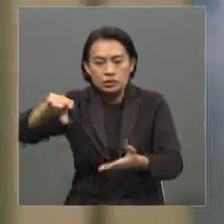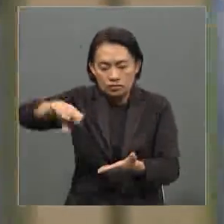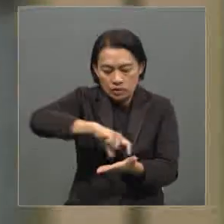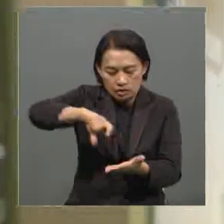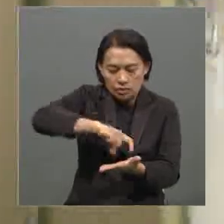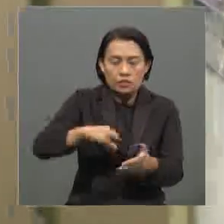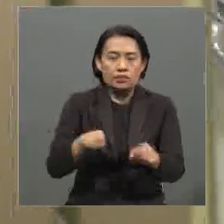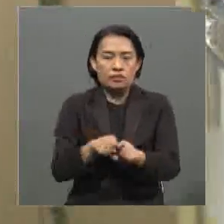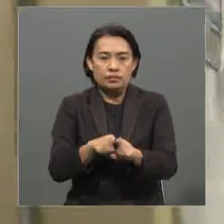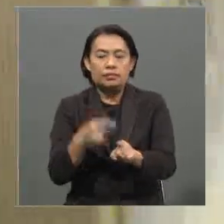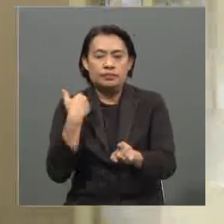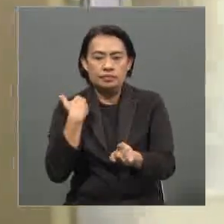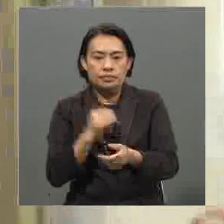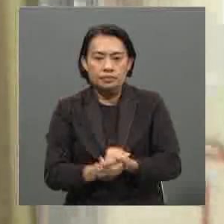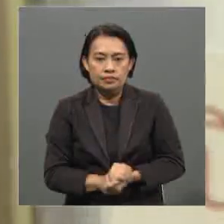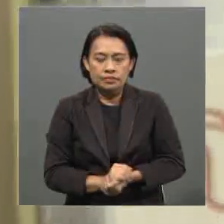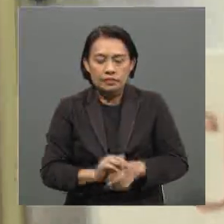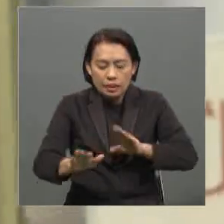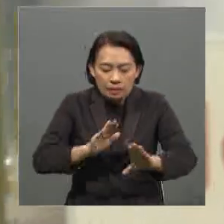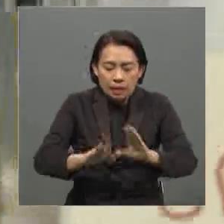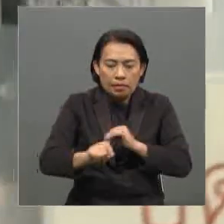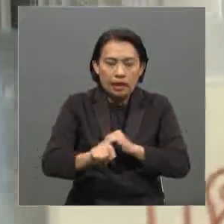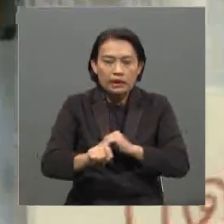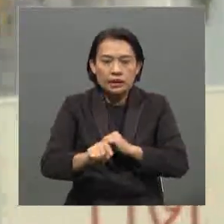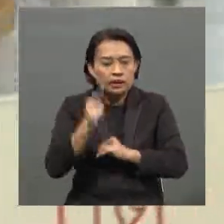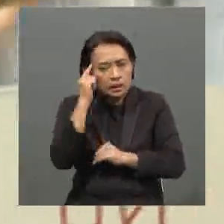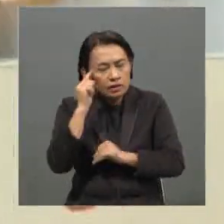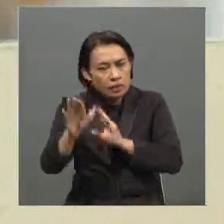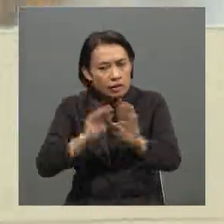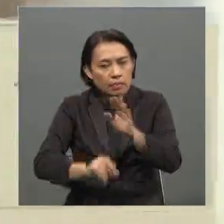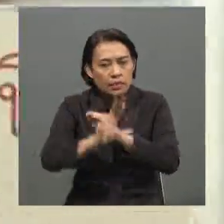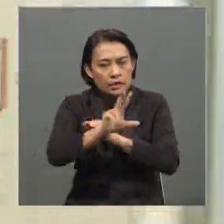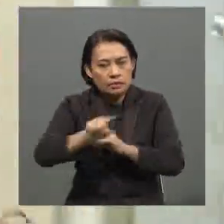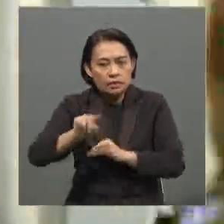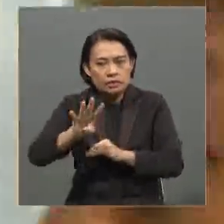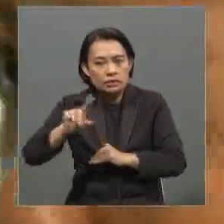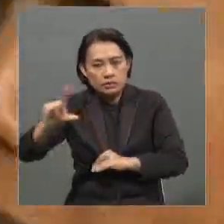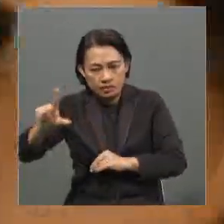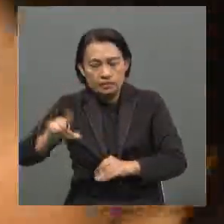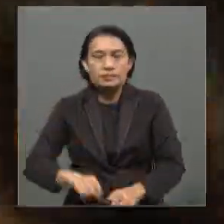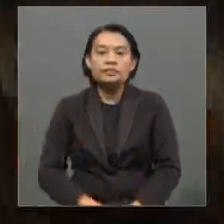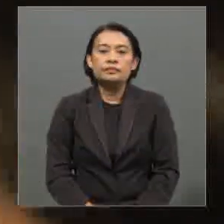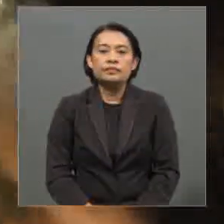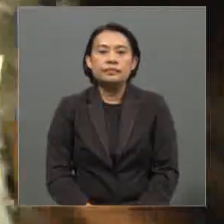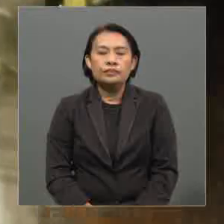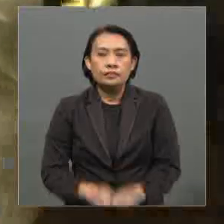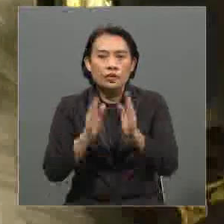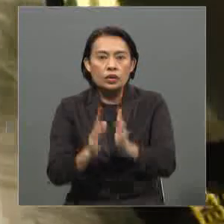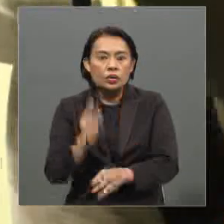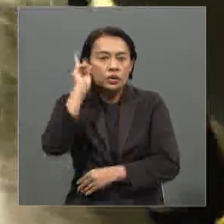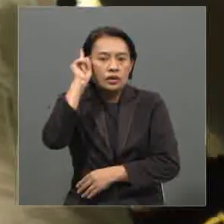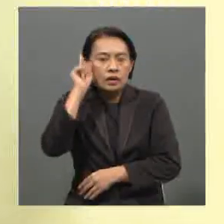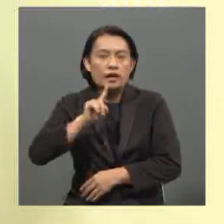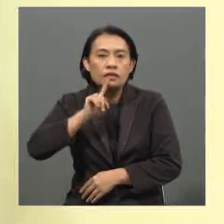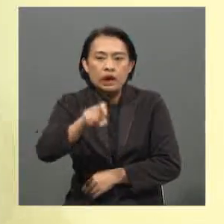บัญชีนี้เช่นเดียวกันนะครับแต่ถ้าประมาณเบื้องต้นเนี่ยอยู่ที่ประมาณ 3-4ล้านบาทอืทีนี้ผู้สื่อข่าวก็ถาม